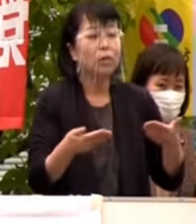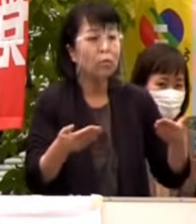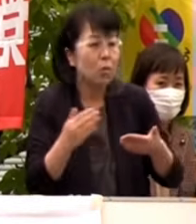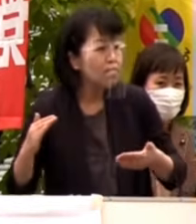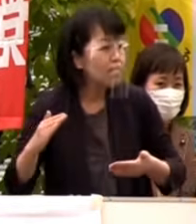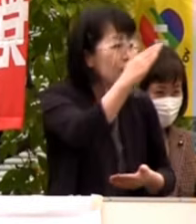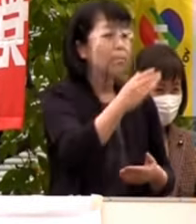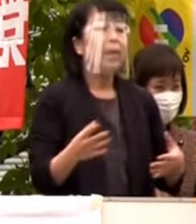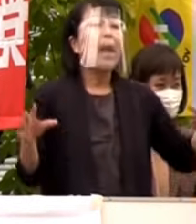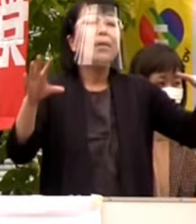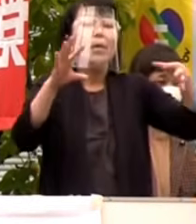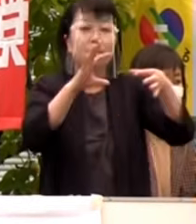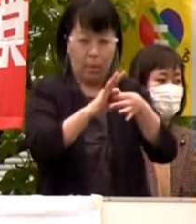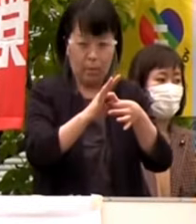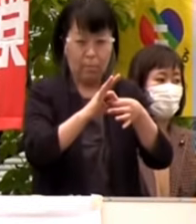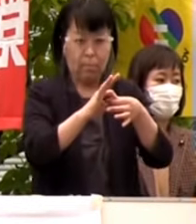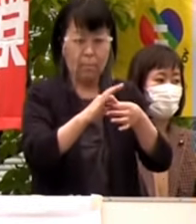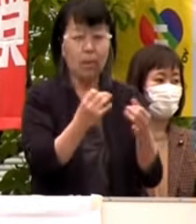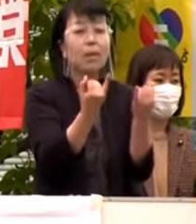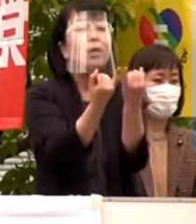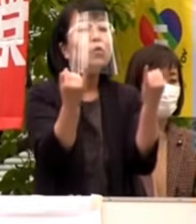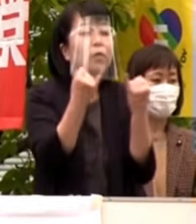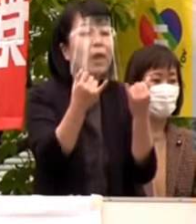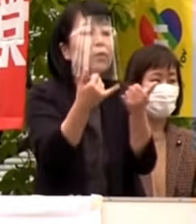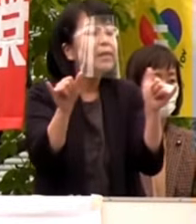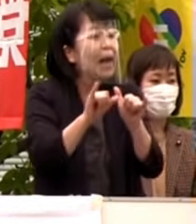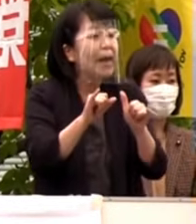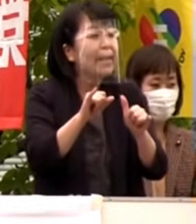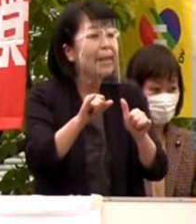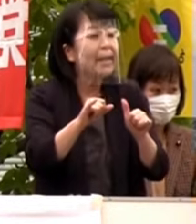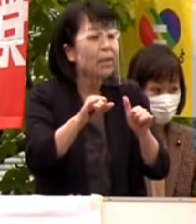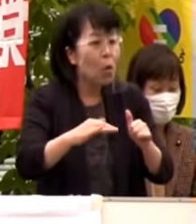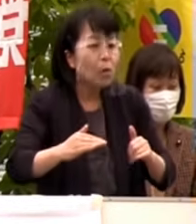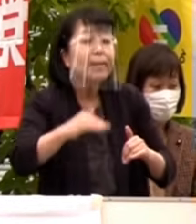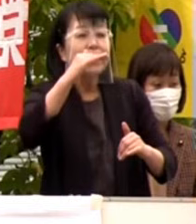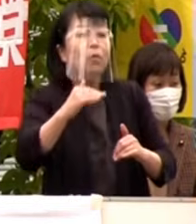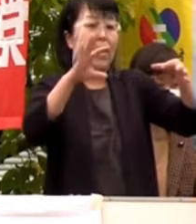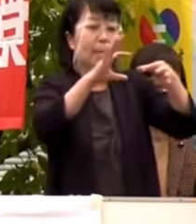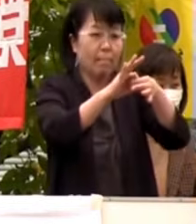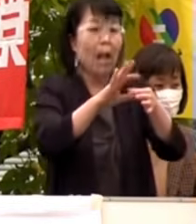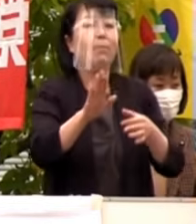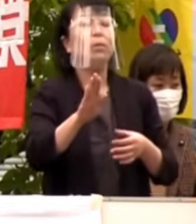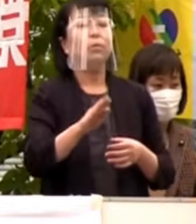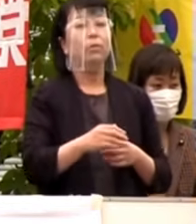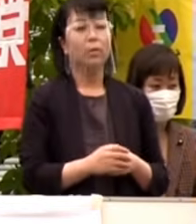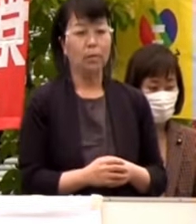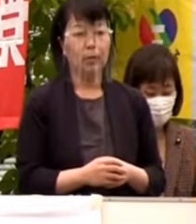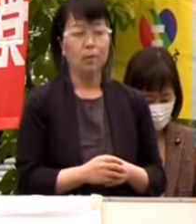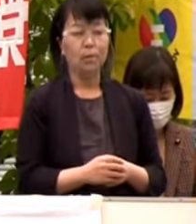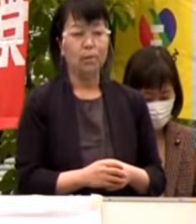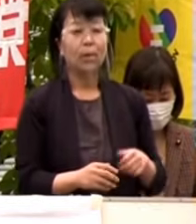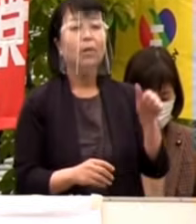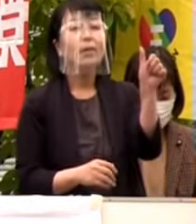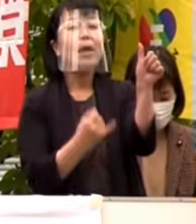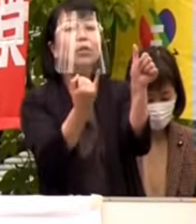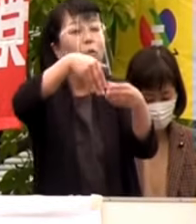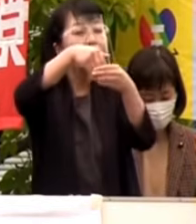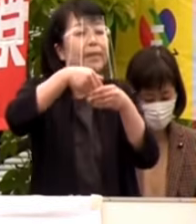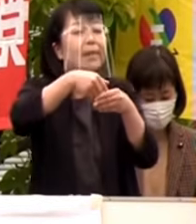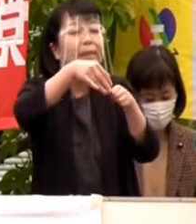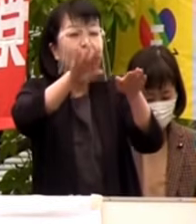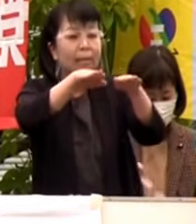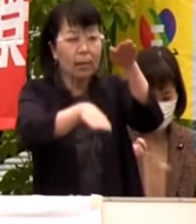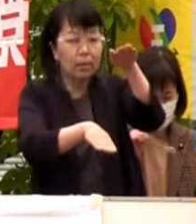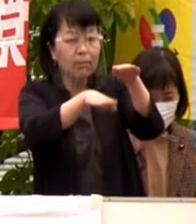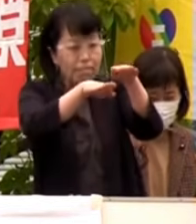結します。女性の社会的地位を高めることに直結します。男女の賃金格差も深刻。平